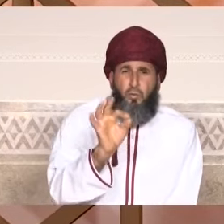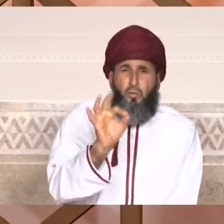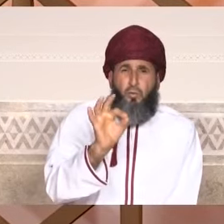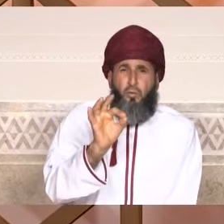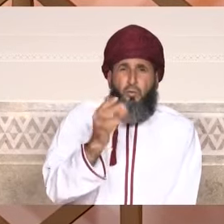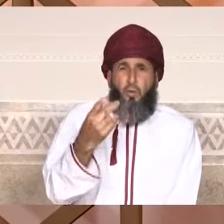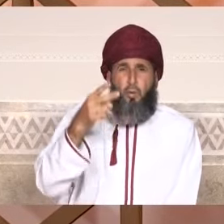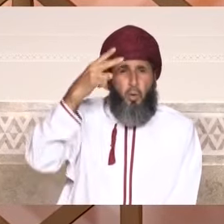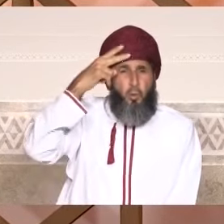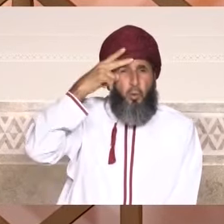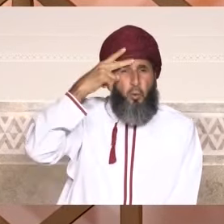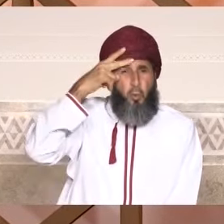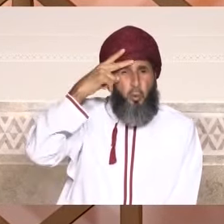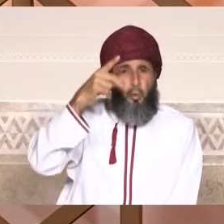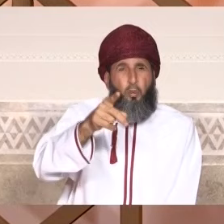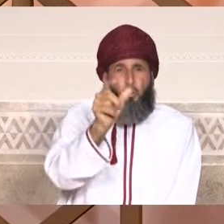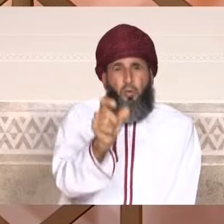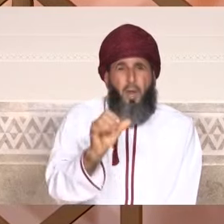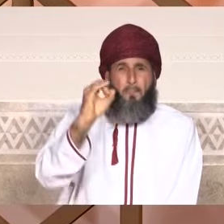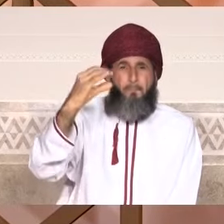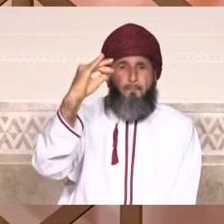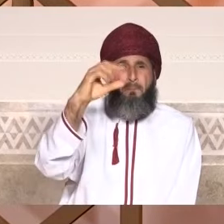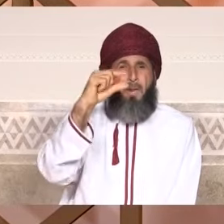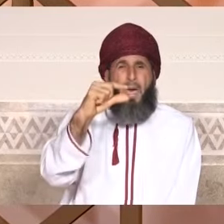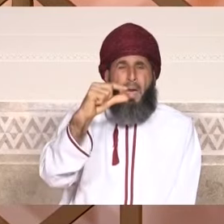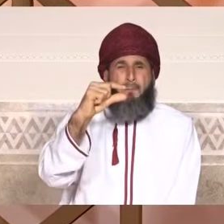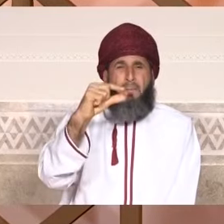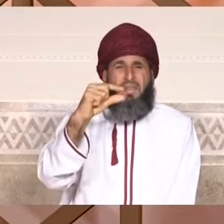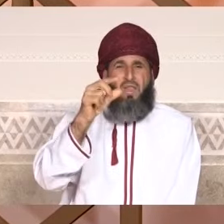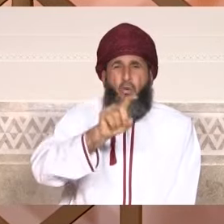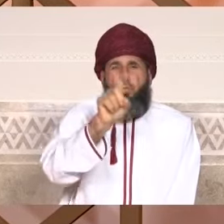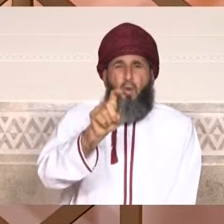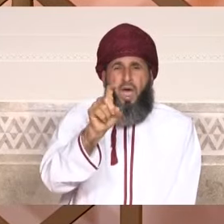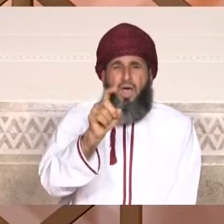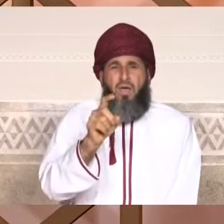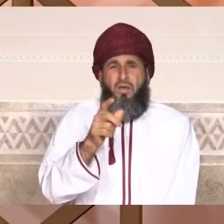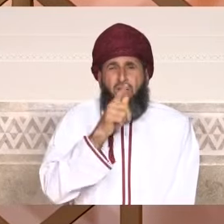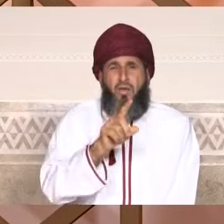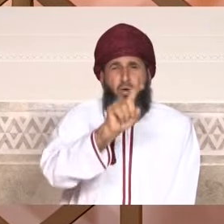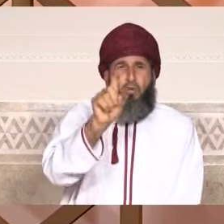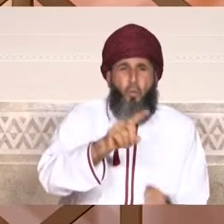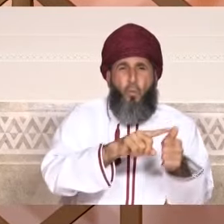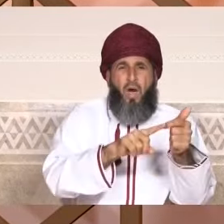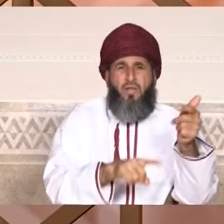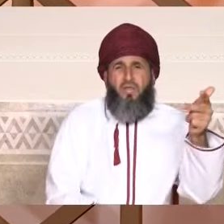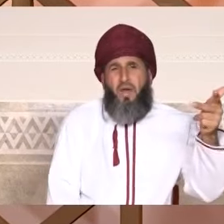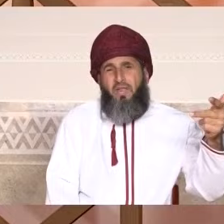المملكة العربية السعودية، وأيضا أخونا محمد بن حسين الخالدي، وعنده 3 أسئلة.